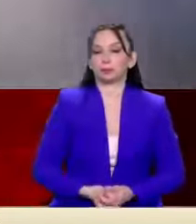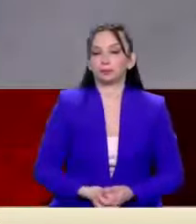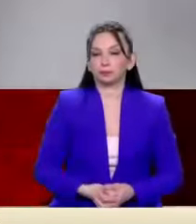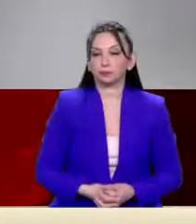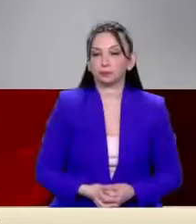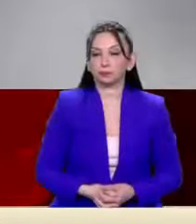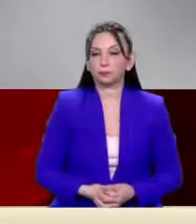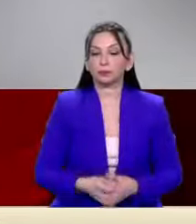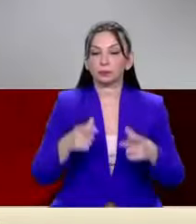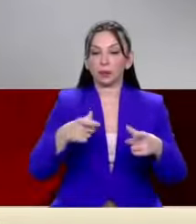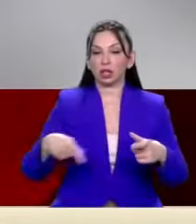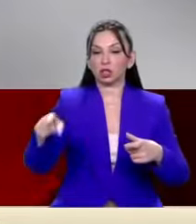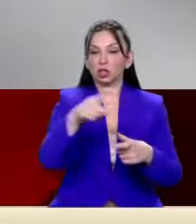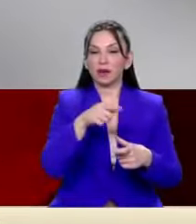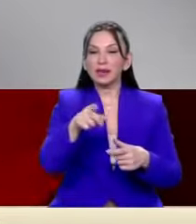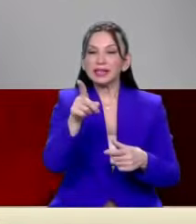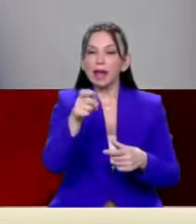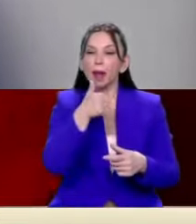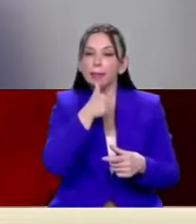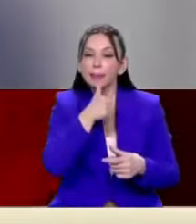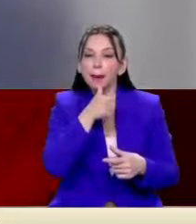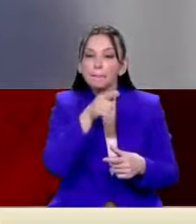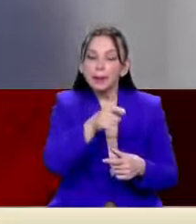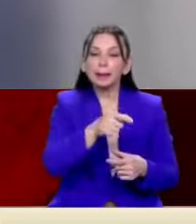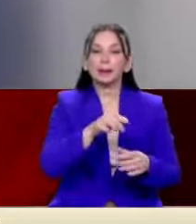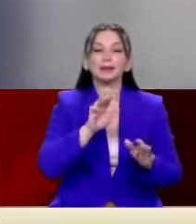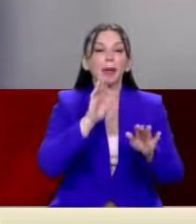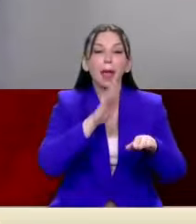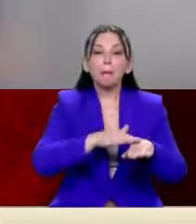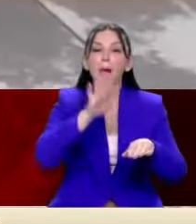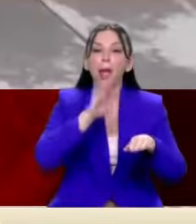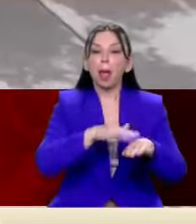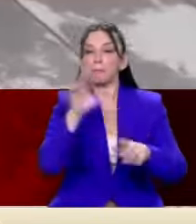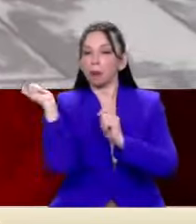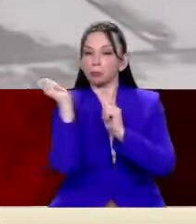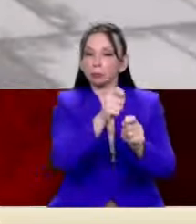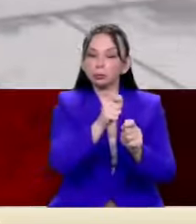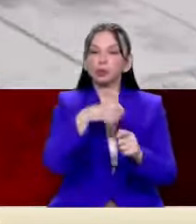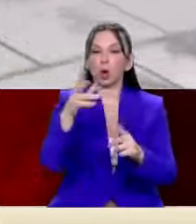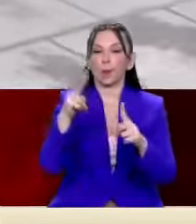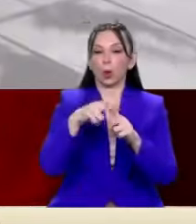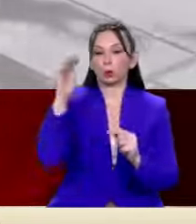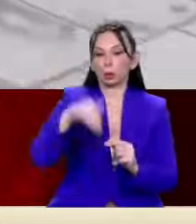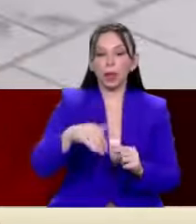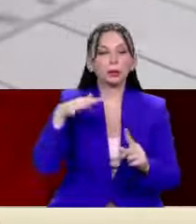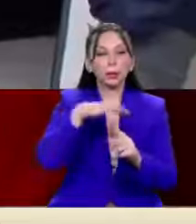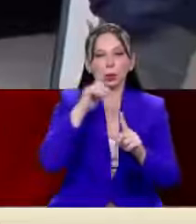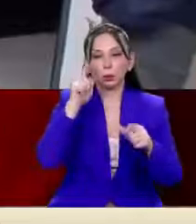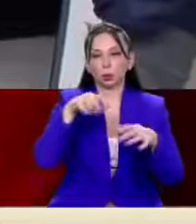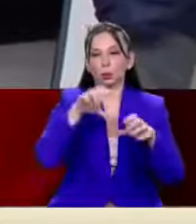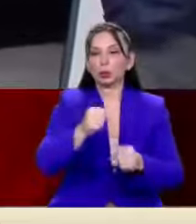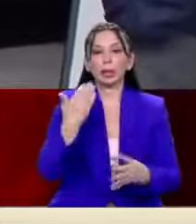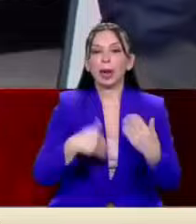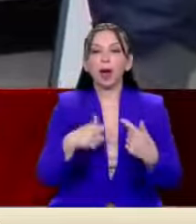doğrulttu çevredekiler silahlı adamı ikna etmeye çalıştı kısa süre sonra polis olay yerine geldi ve saldırganı gözaltına aldı